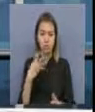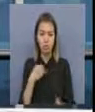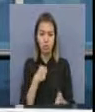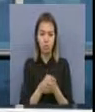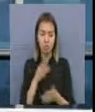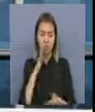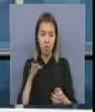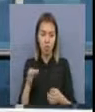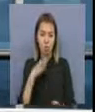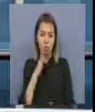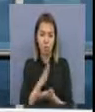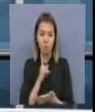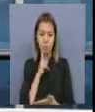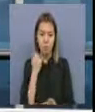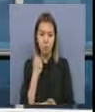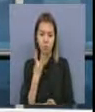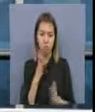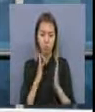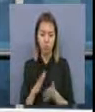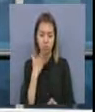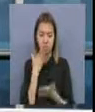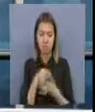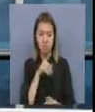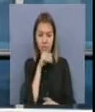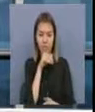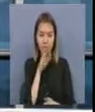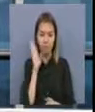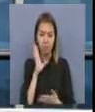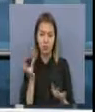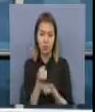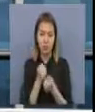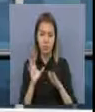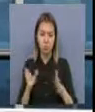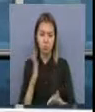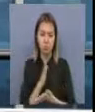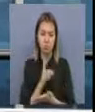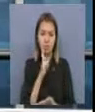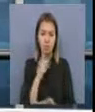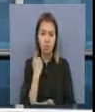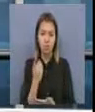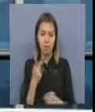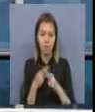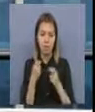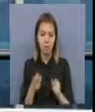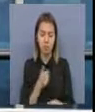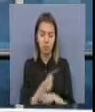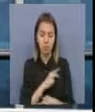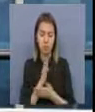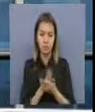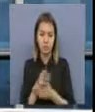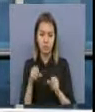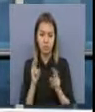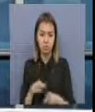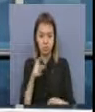су айдыны бар. Алайда олардың төртеуінде ғана мамандандырылған судан құтқару бекеті орналасқан. Сондықтан төтенше жағдайлар қызметінің